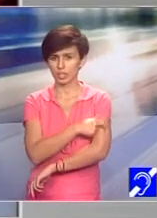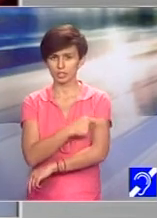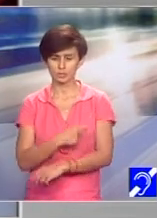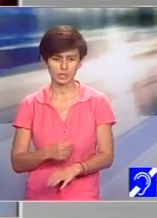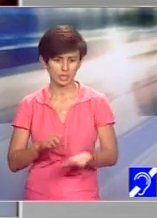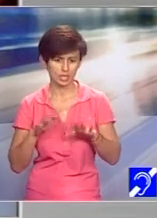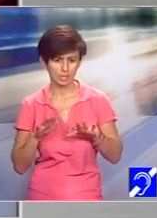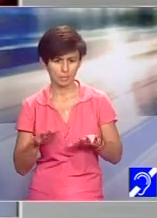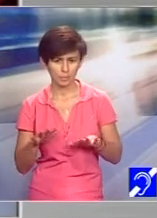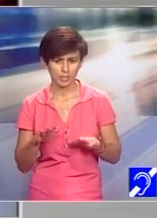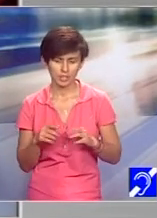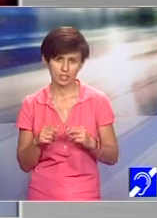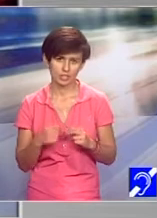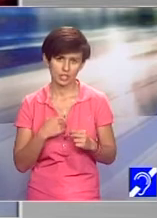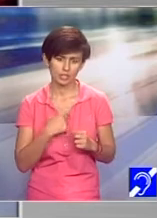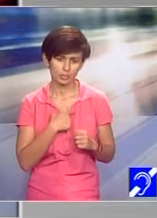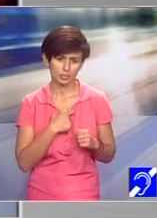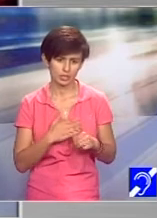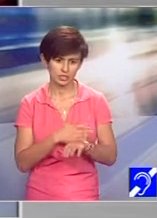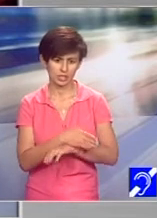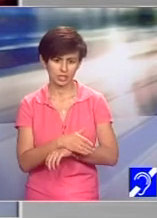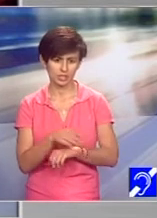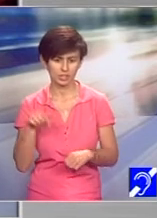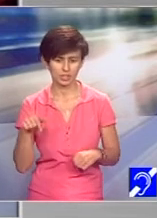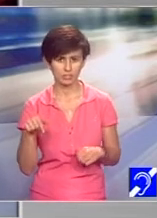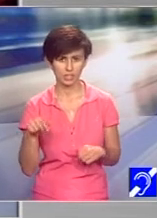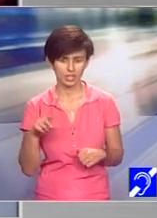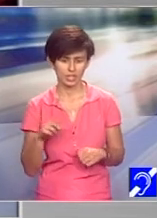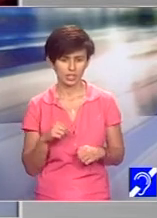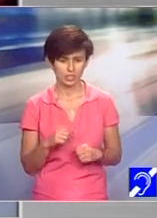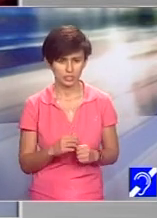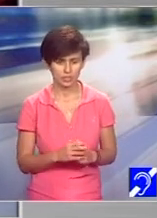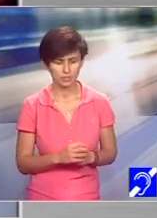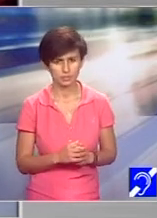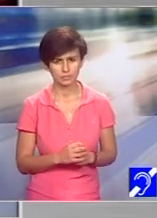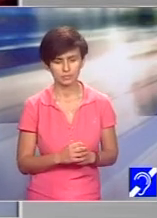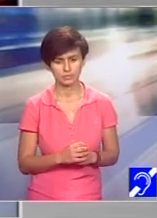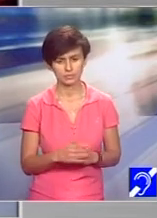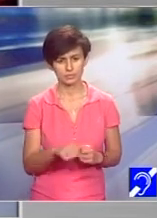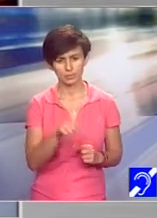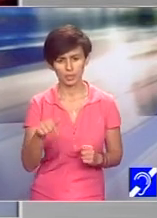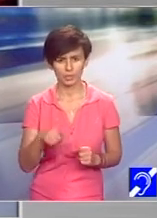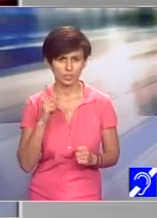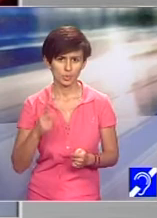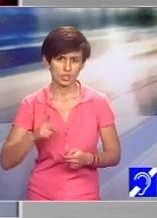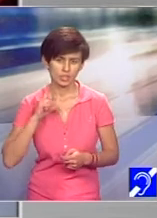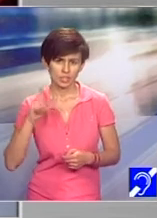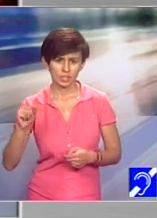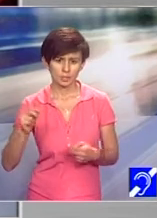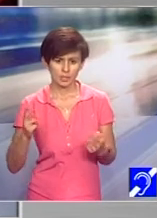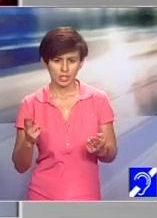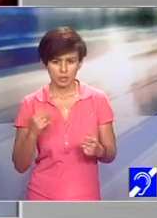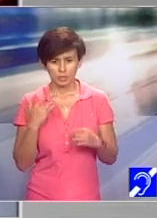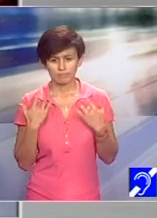așa de bine pot să intervină și ei să nu-i fie afectat cordul într-un infarct. Deci noi trebuie să ne deplasăm urgent,